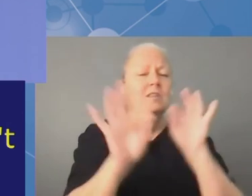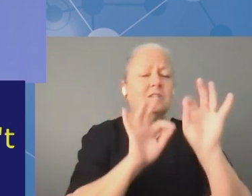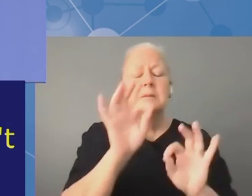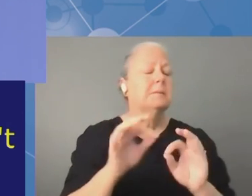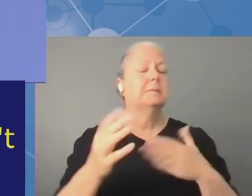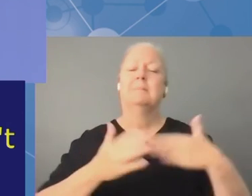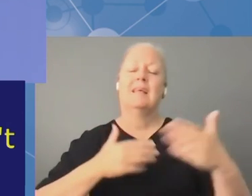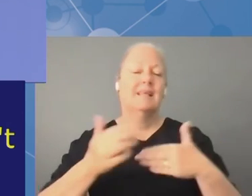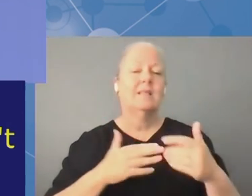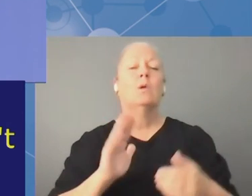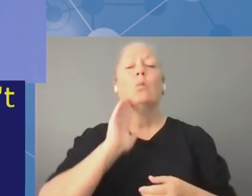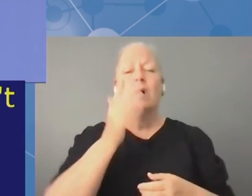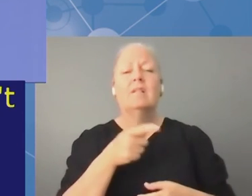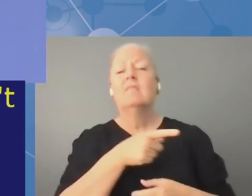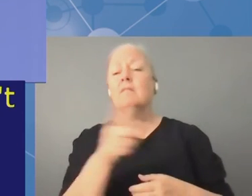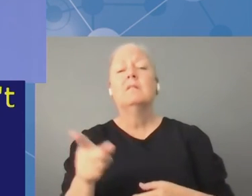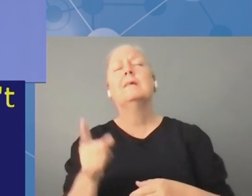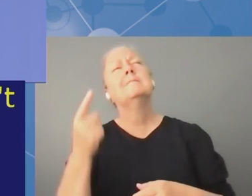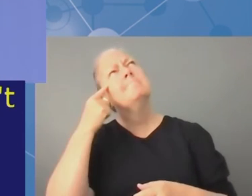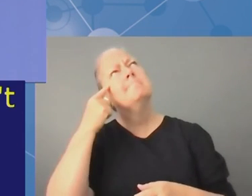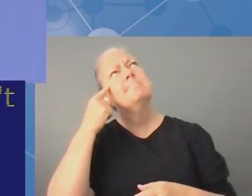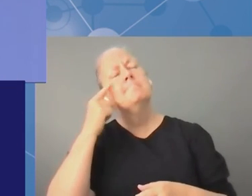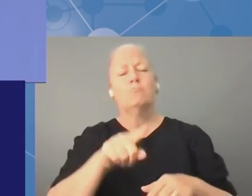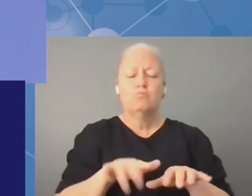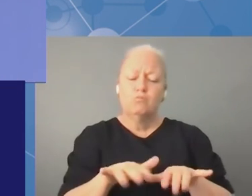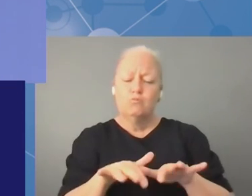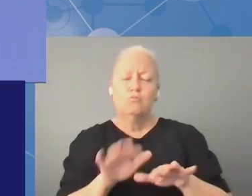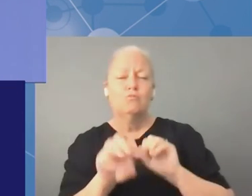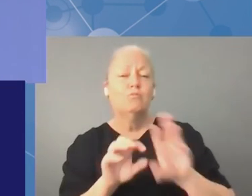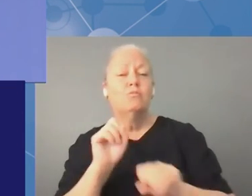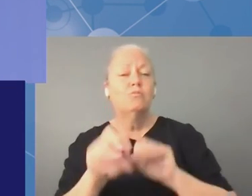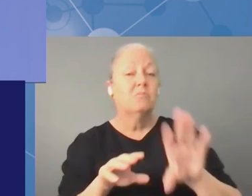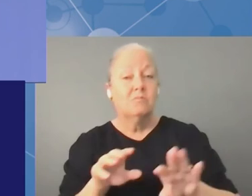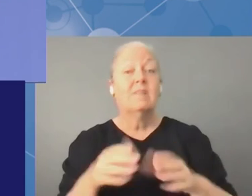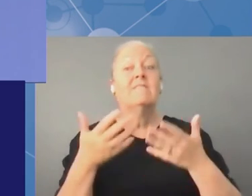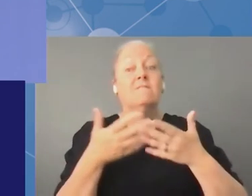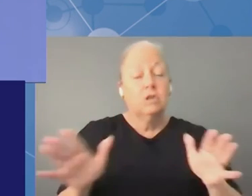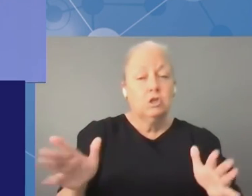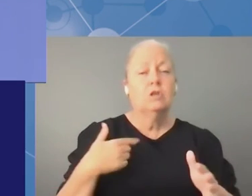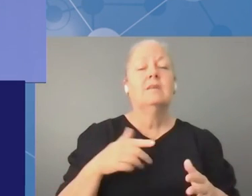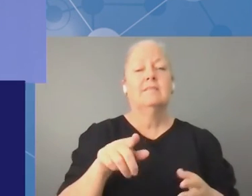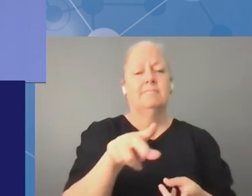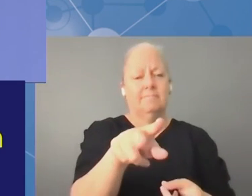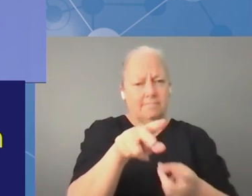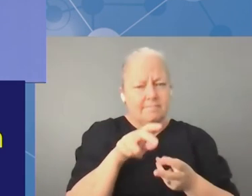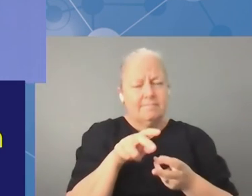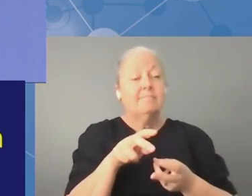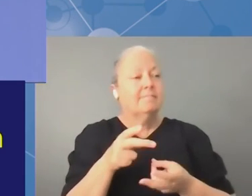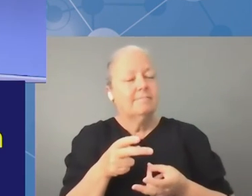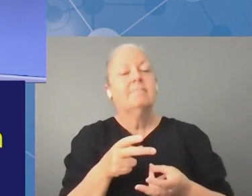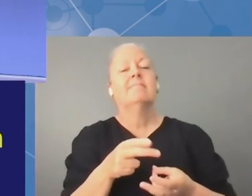Извиняюсь перед теми, кому не удалось записаться в очередь, но комментарии можно также передавать